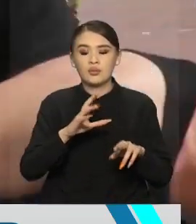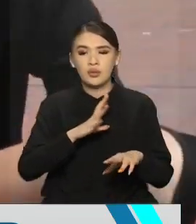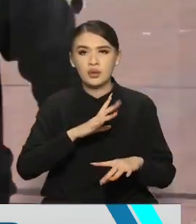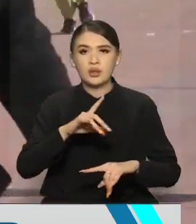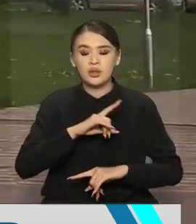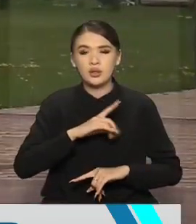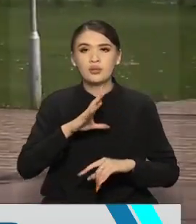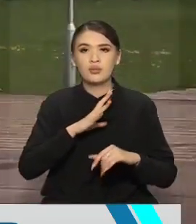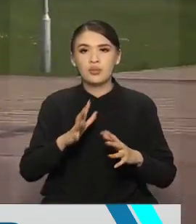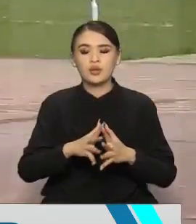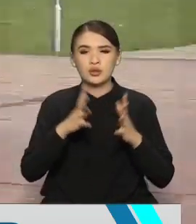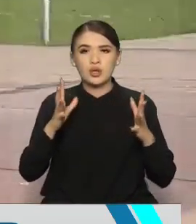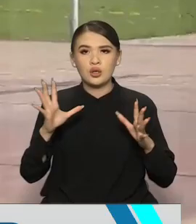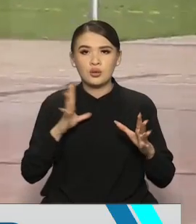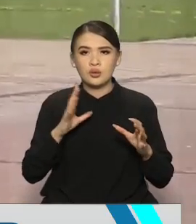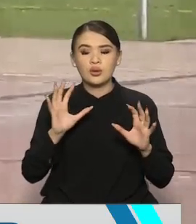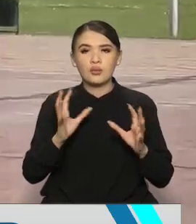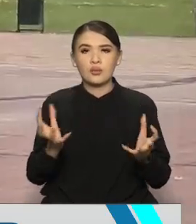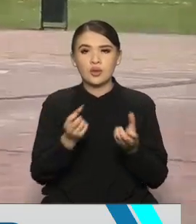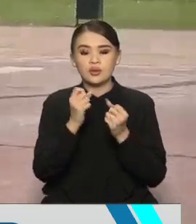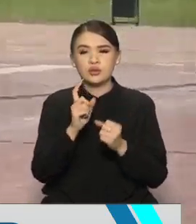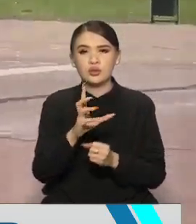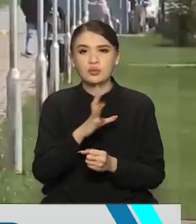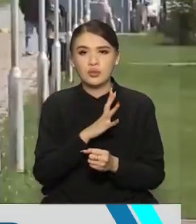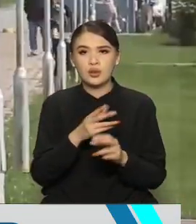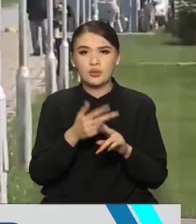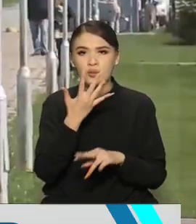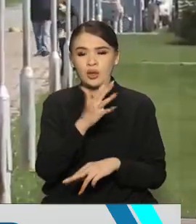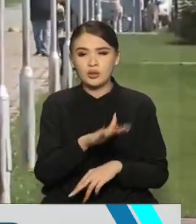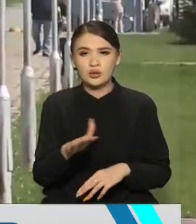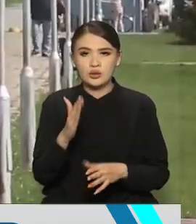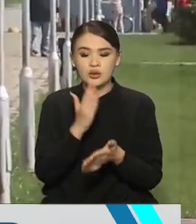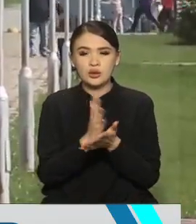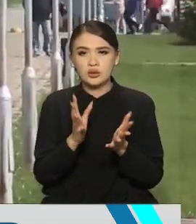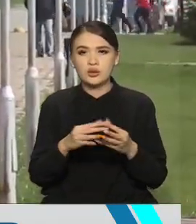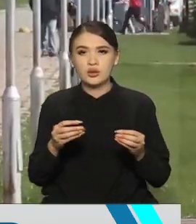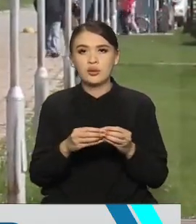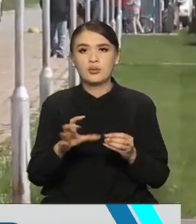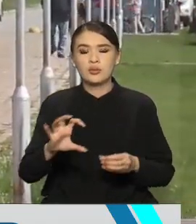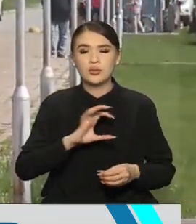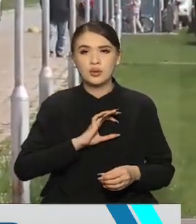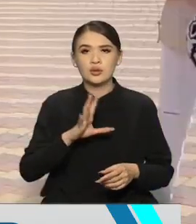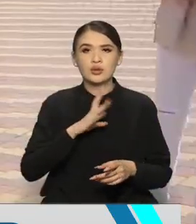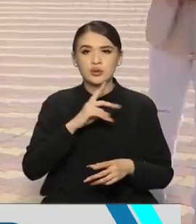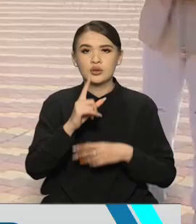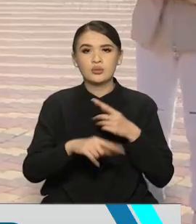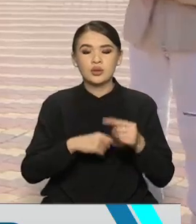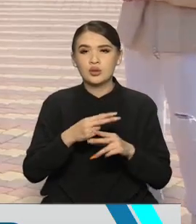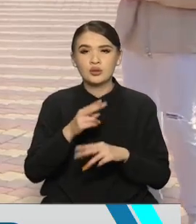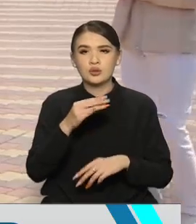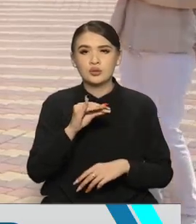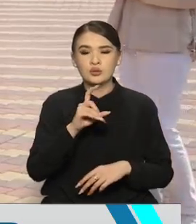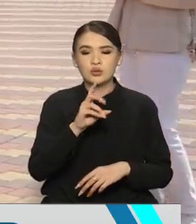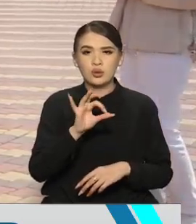самая большая группа поддержки супруги воспитывают пятерых детей глава семейства бронзовый призер чемпионата Азии по дзюдо